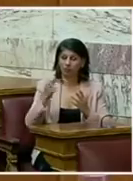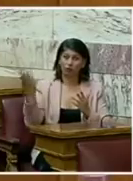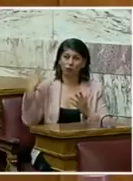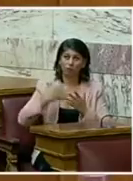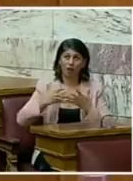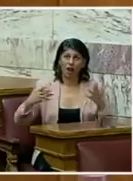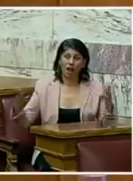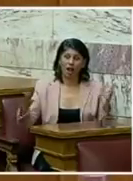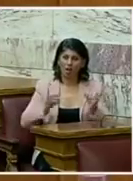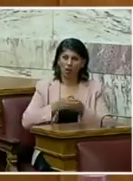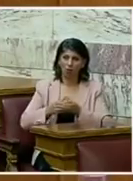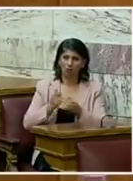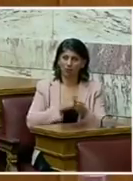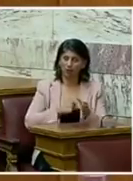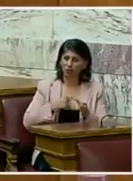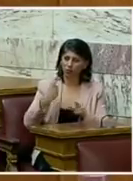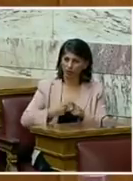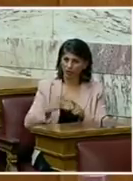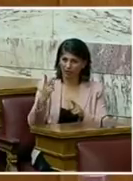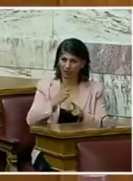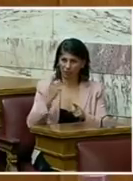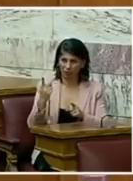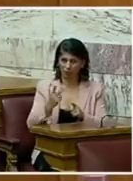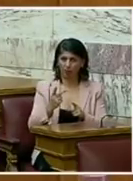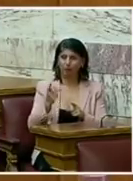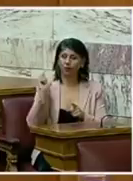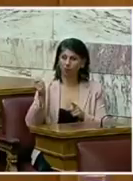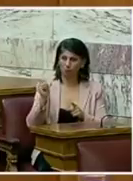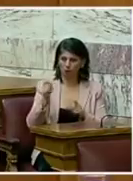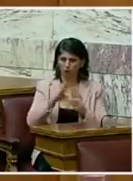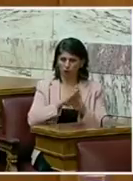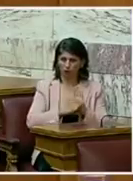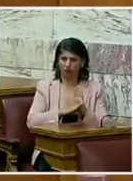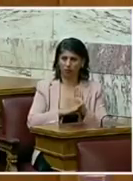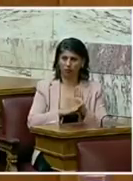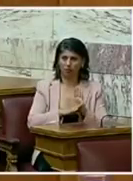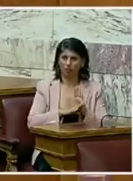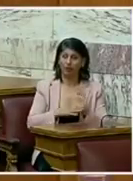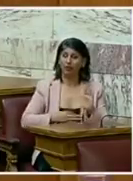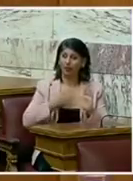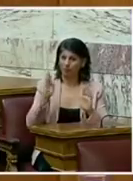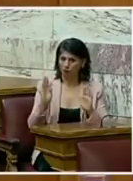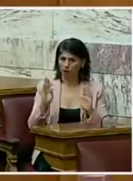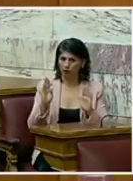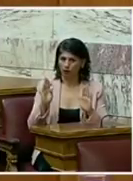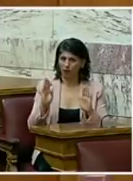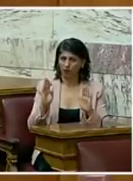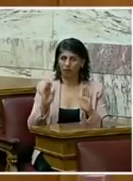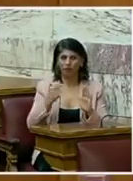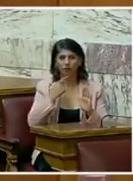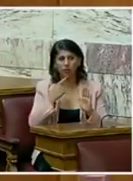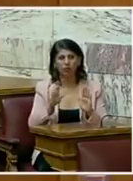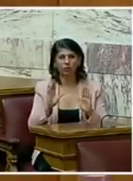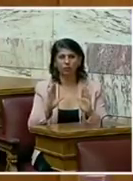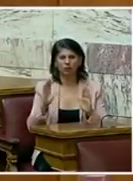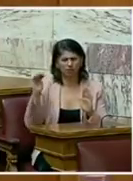και δυστυχώς και στην ελληνική κοινωνία με την αξιοπιστία του πολιτικού συστήματος και των κομμάτων στον Ναδύρ, κύριε Βορύδη. Και δεν το διαπιστώνουμε εμείς. Στον